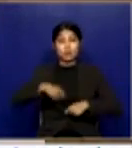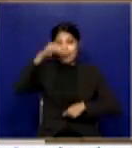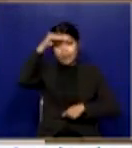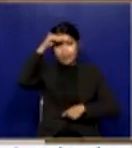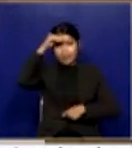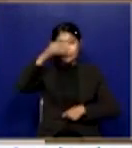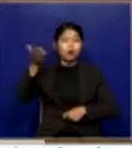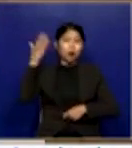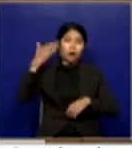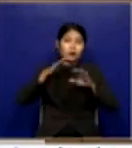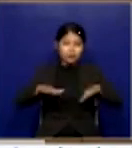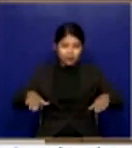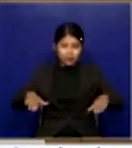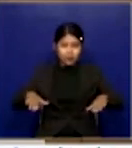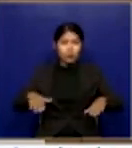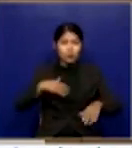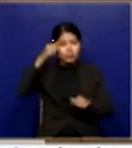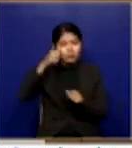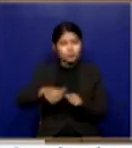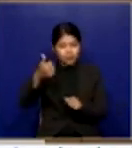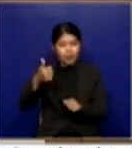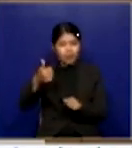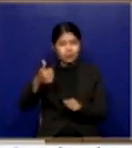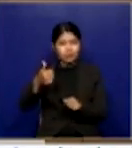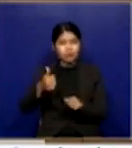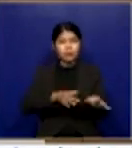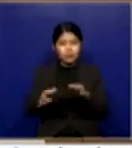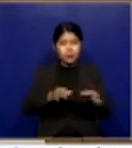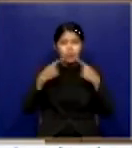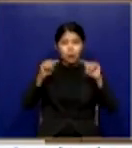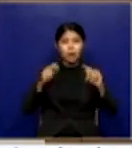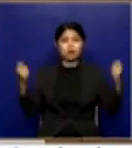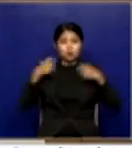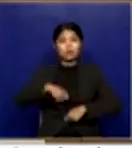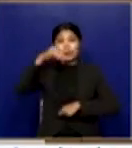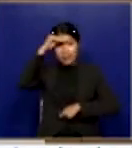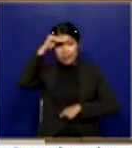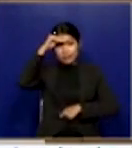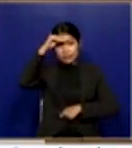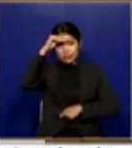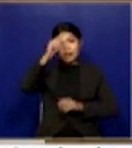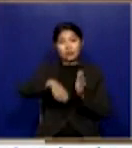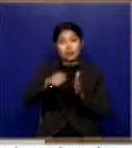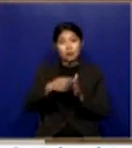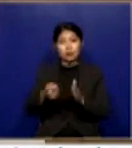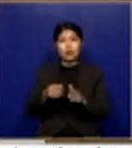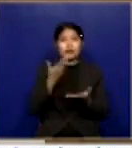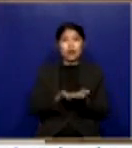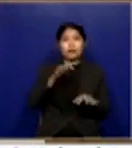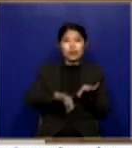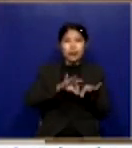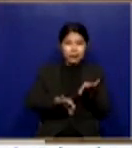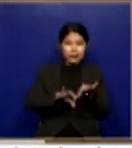ไม่ผิดตั้งแต่เด็กๆมาเนี่ยผมจำได้ว่าเขาเคยมีคำที่ใจบอกว่าการแต่งชุดนักเรียนเนี่ยประจำวันเกิดการประหยัด